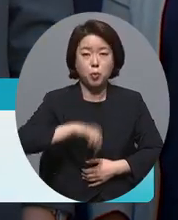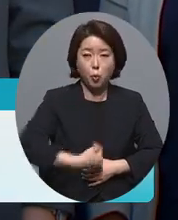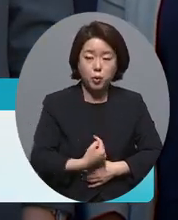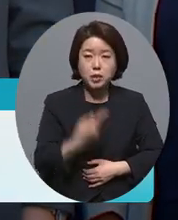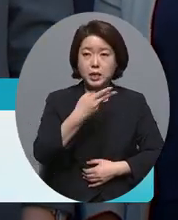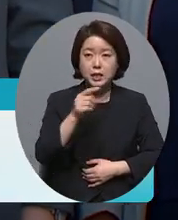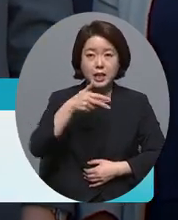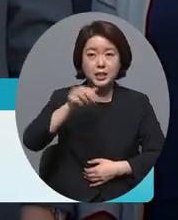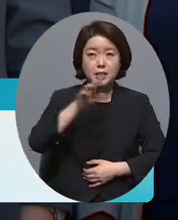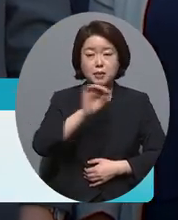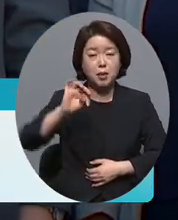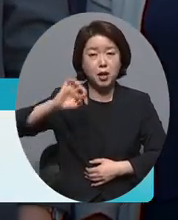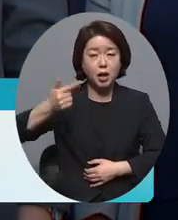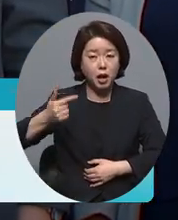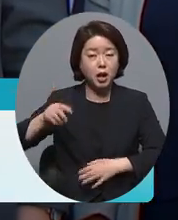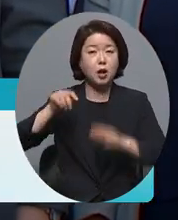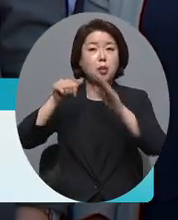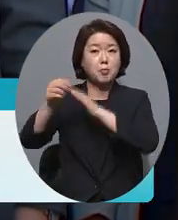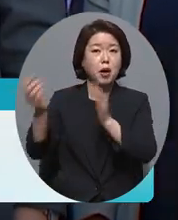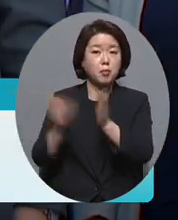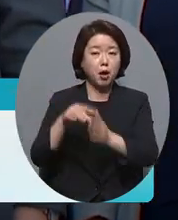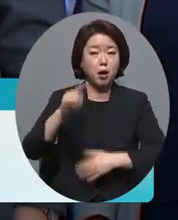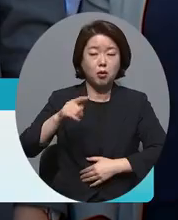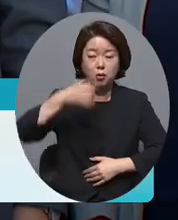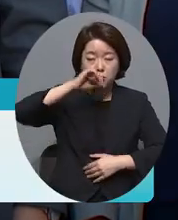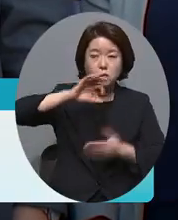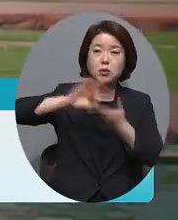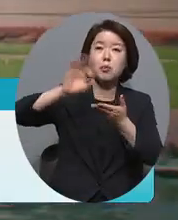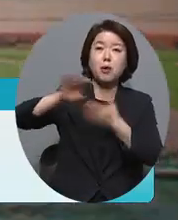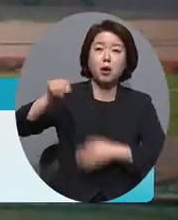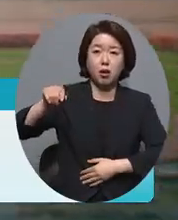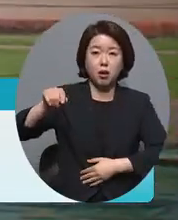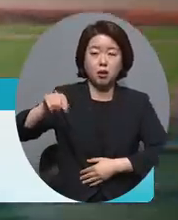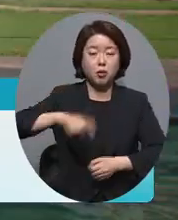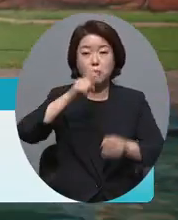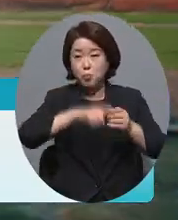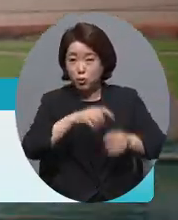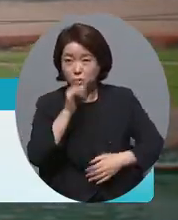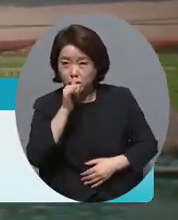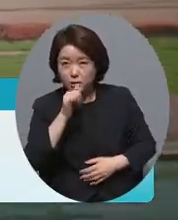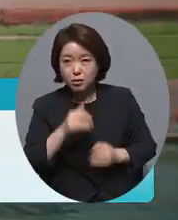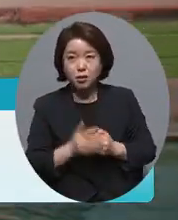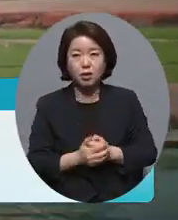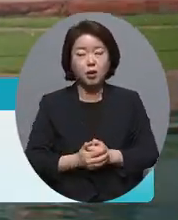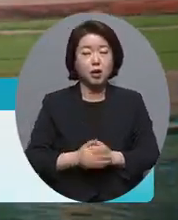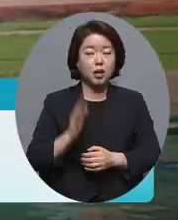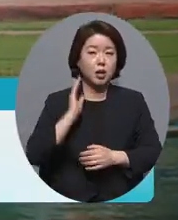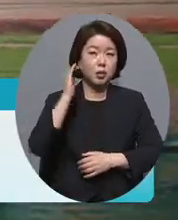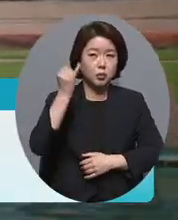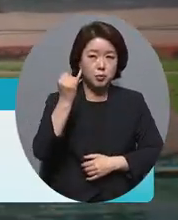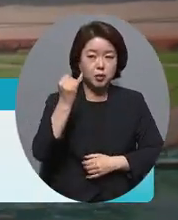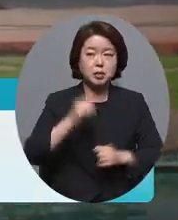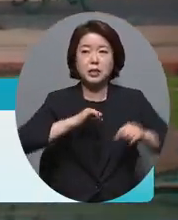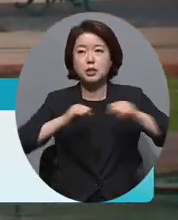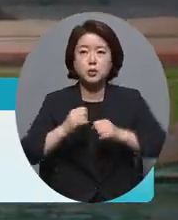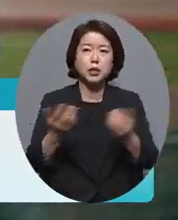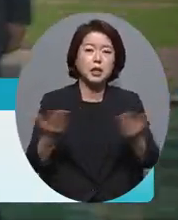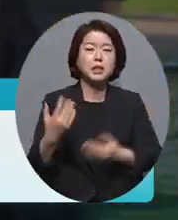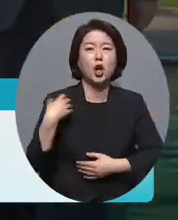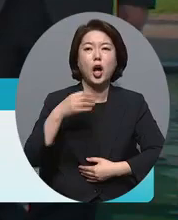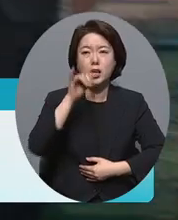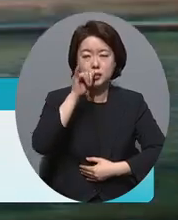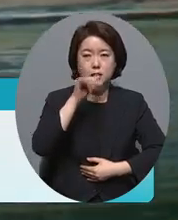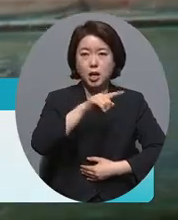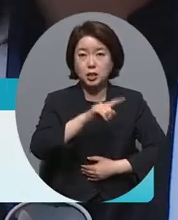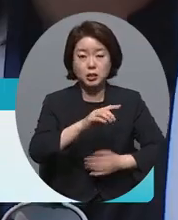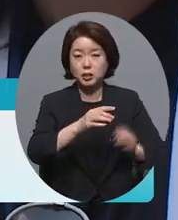거기에도 꽤 많은 예산이 소모됐을 텐데 거기에 무슨 목적이 있었을까요 연구인에게 수행해야 할 역할이 있습니다이 역할 자체를